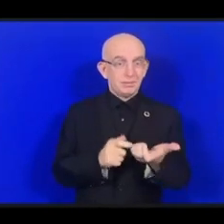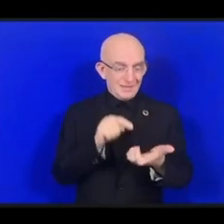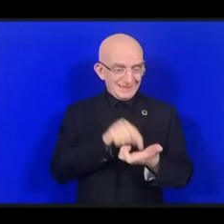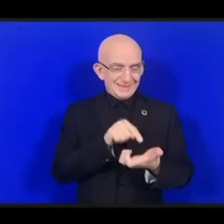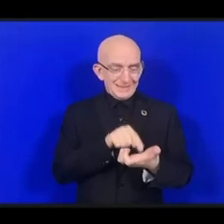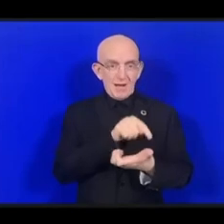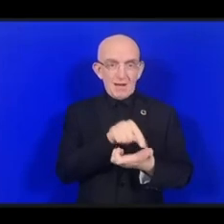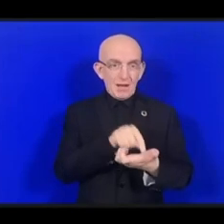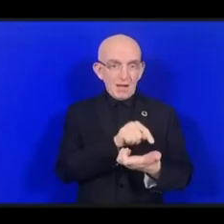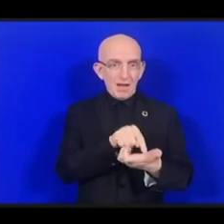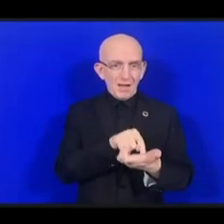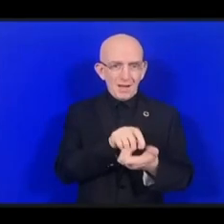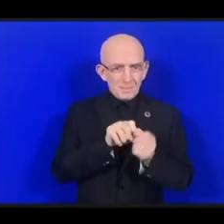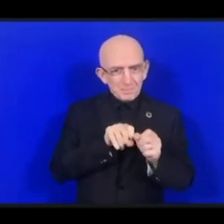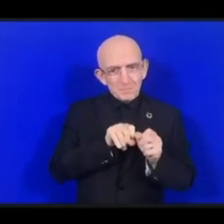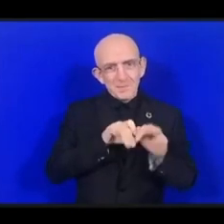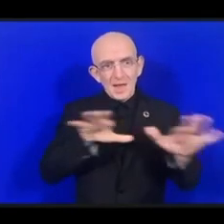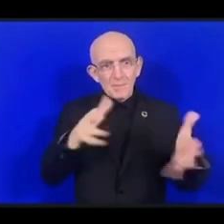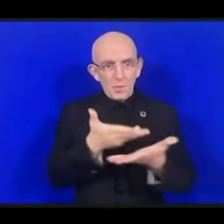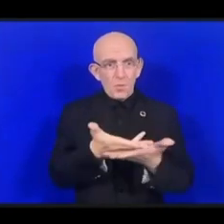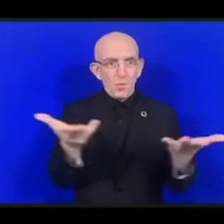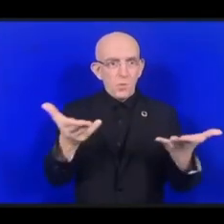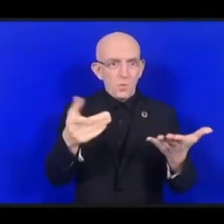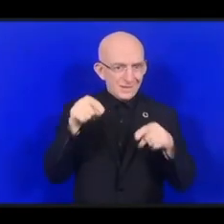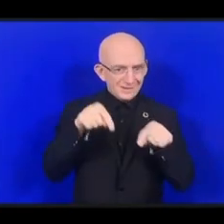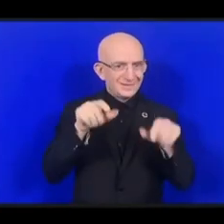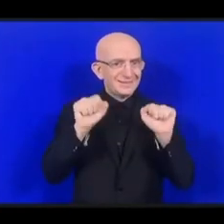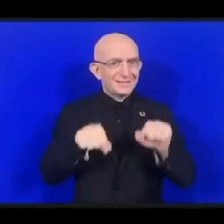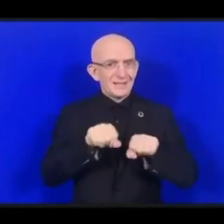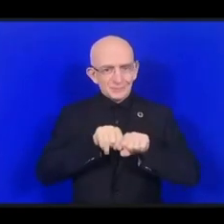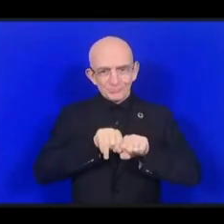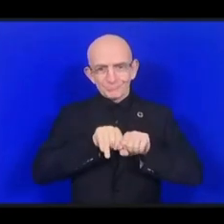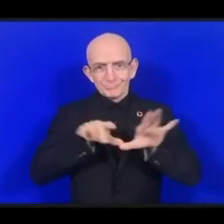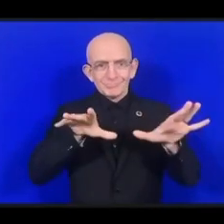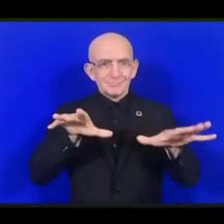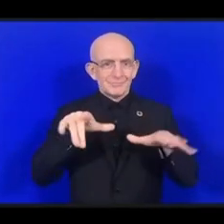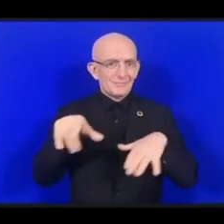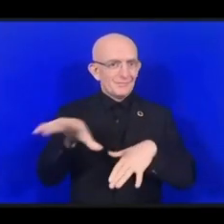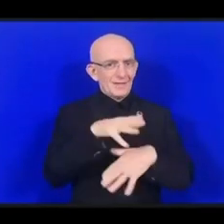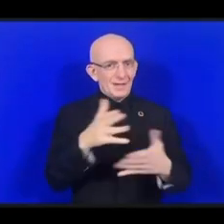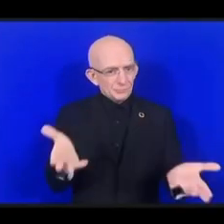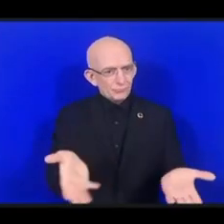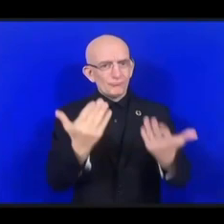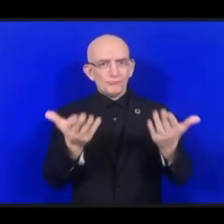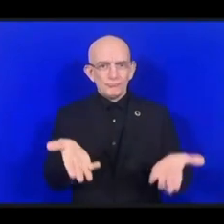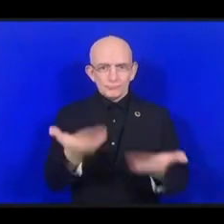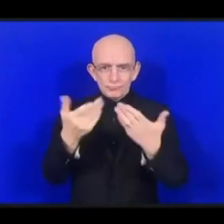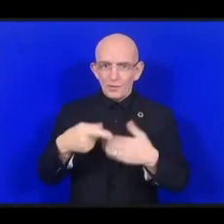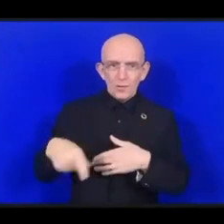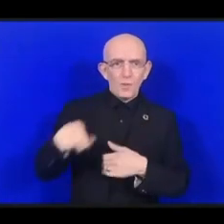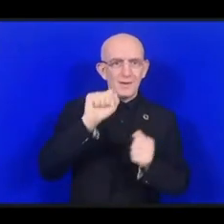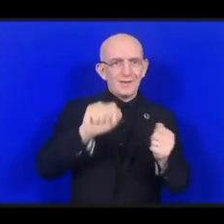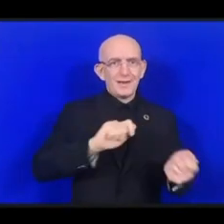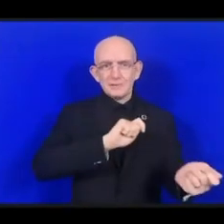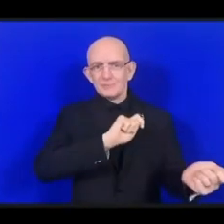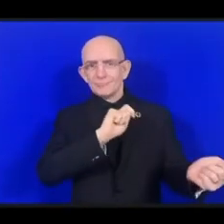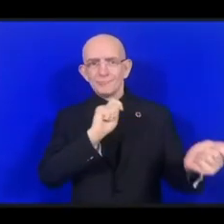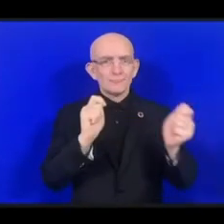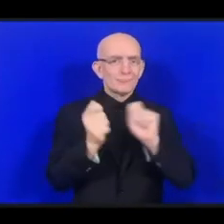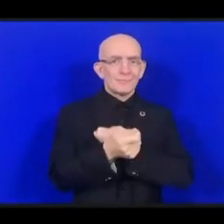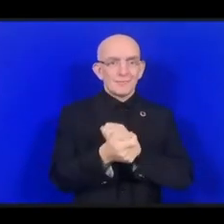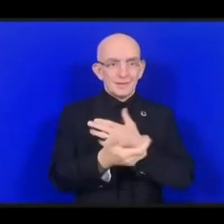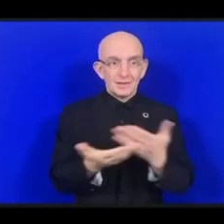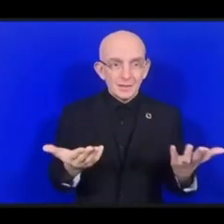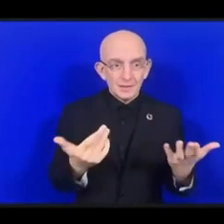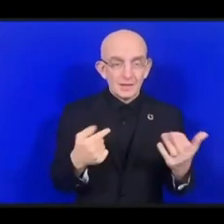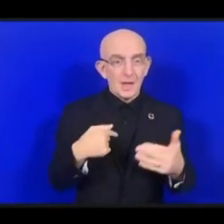تحقيق الديمقراطيه في مجال الاتصالات من اجل ان نحقق هذا التغيير وانا